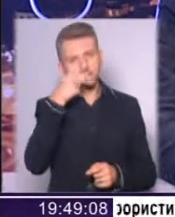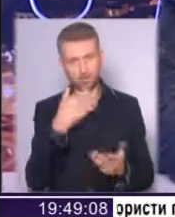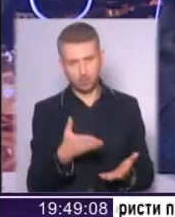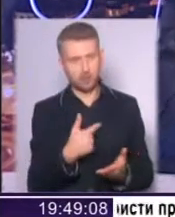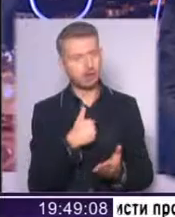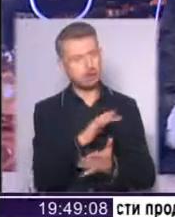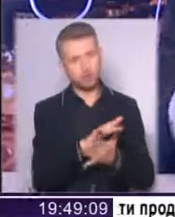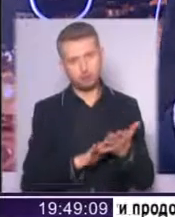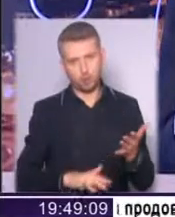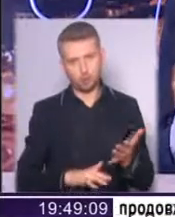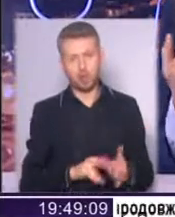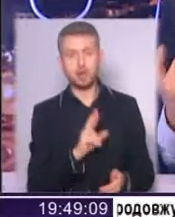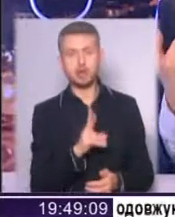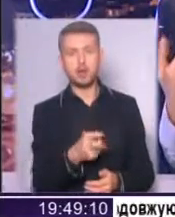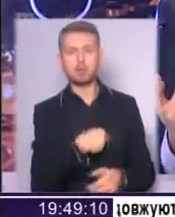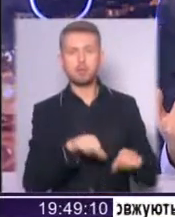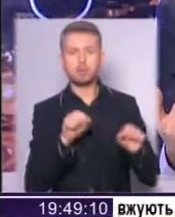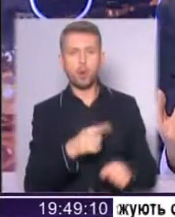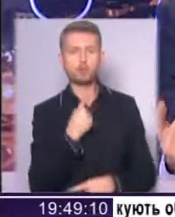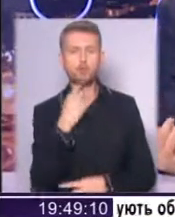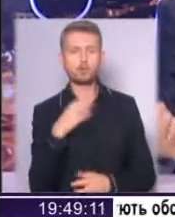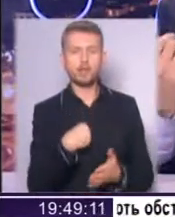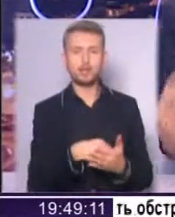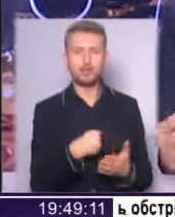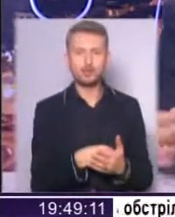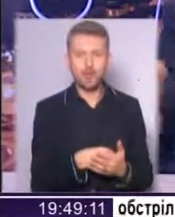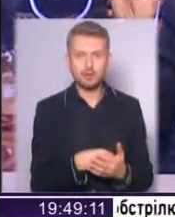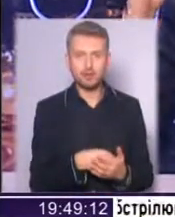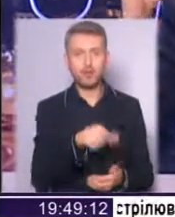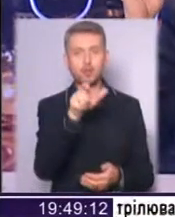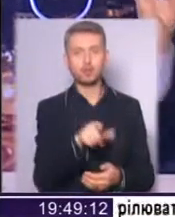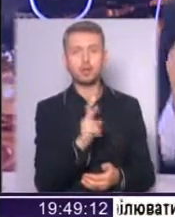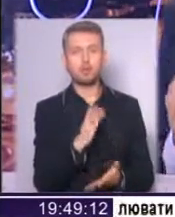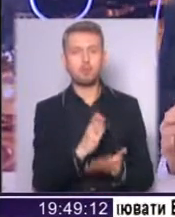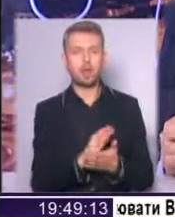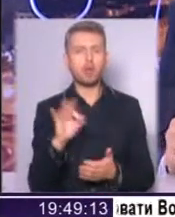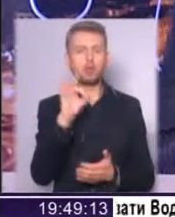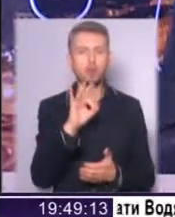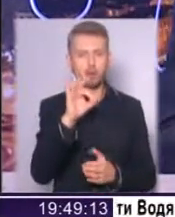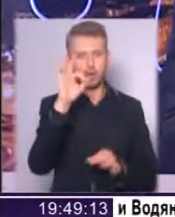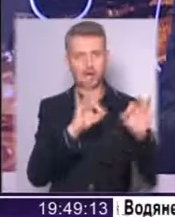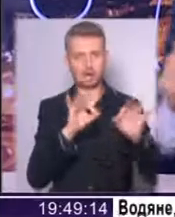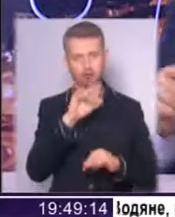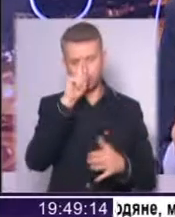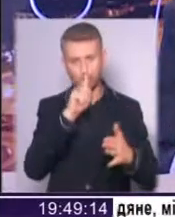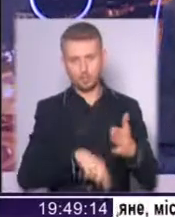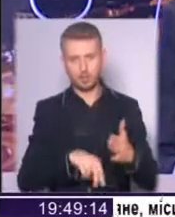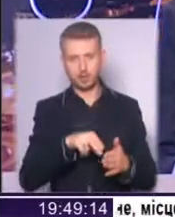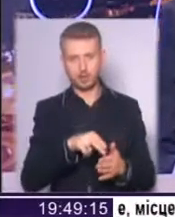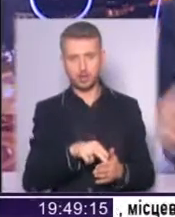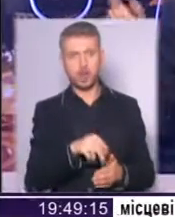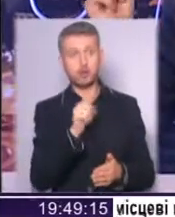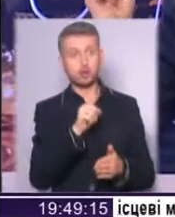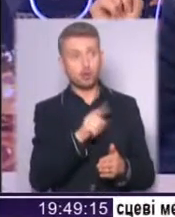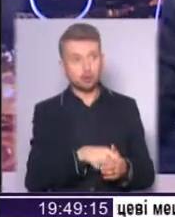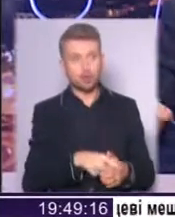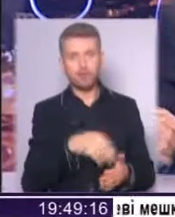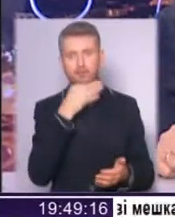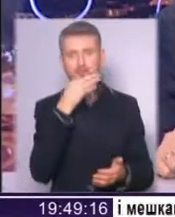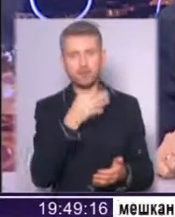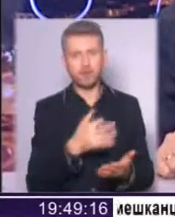що не треба було дурити людей, і люди побачили оцінку їхнім діям. Це раз. Друге. Давайте ми поговоримо про